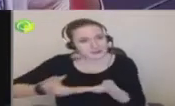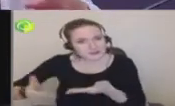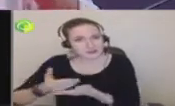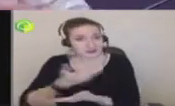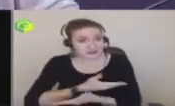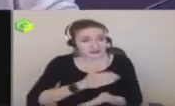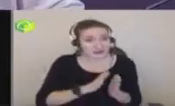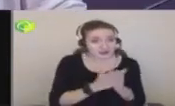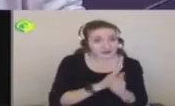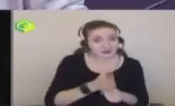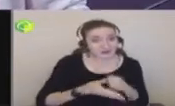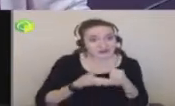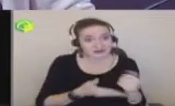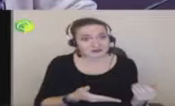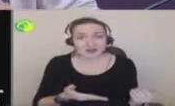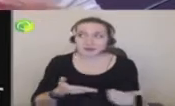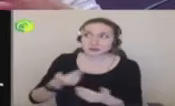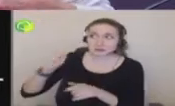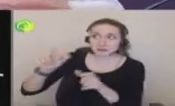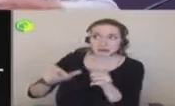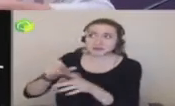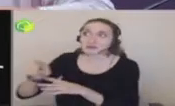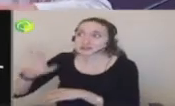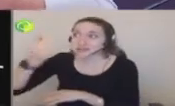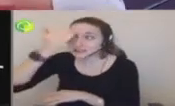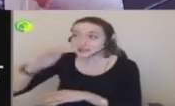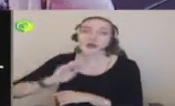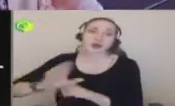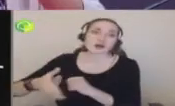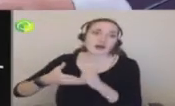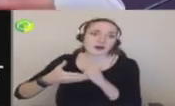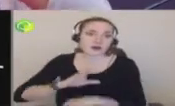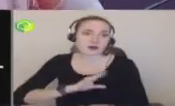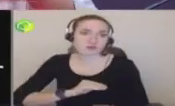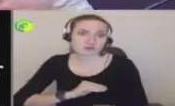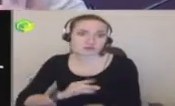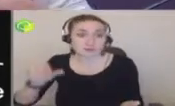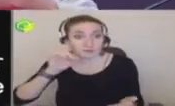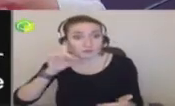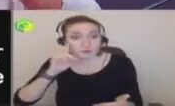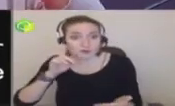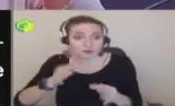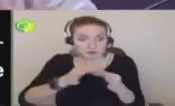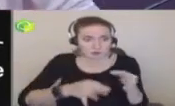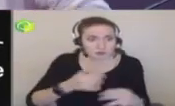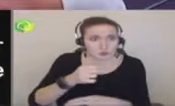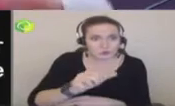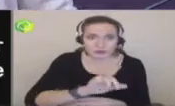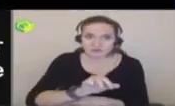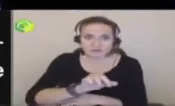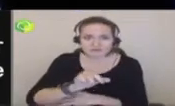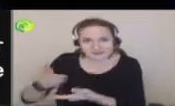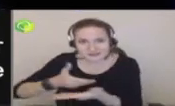avec des gens, des pairs qui connaissent cette situation pour pas forcément trouver la solution, mais le partage d'expérience permet déjà